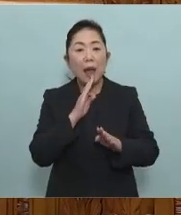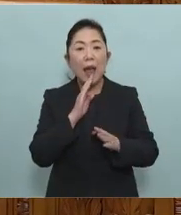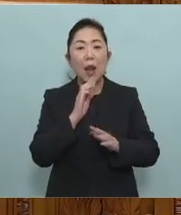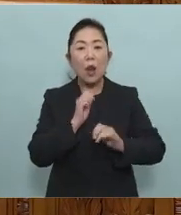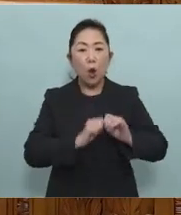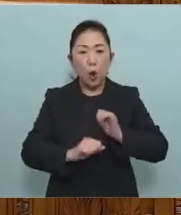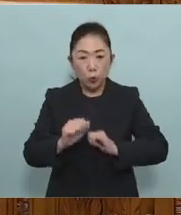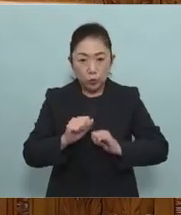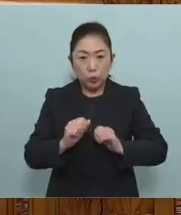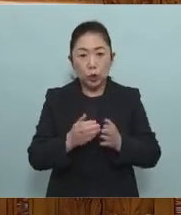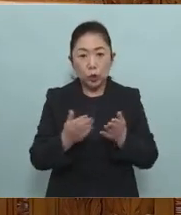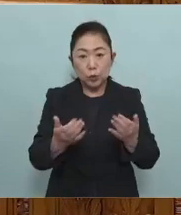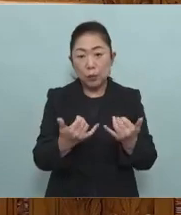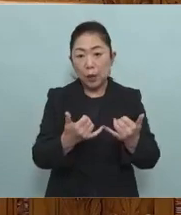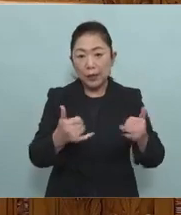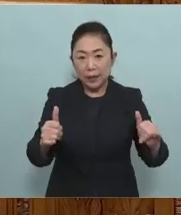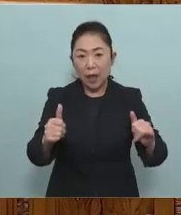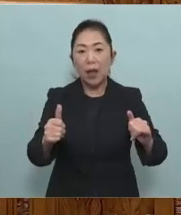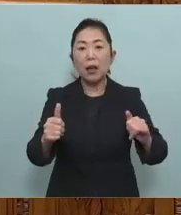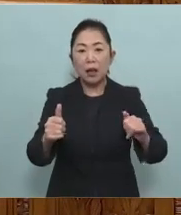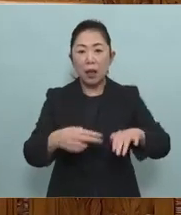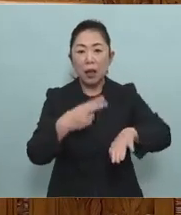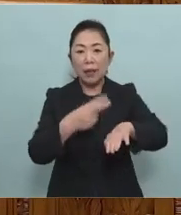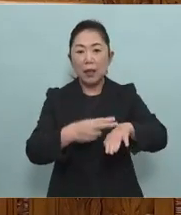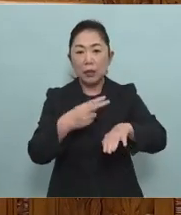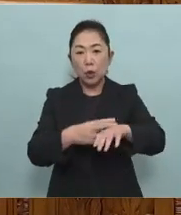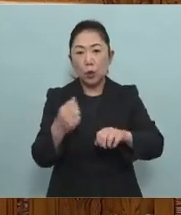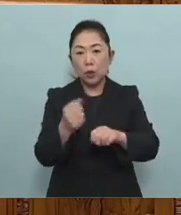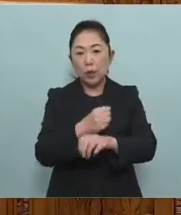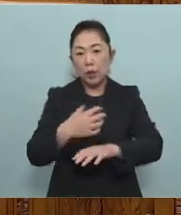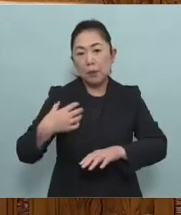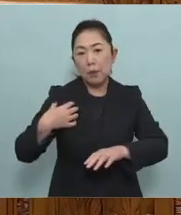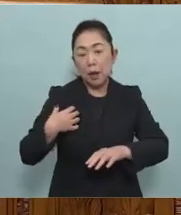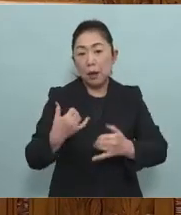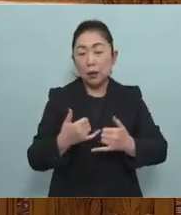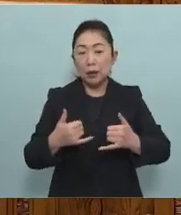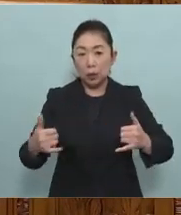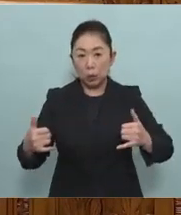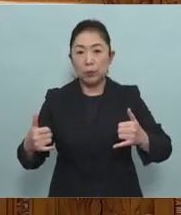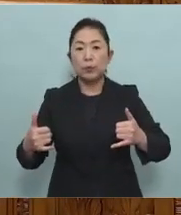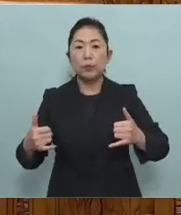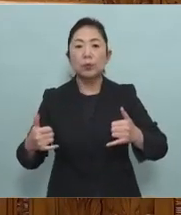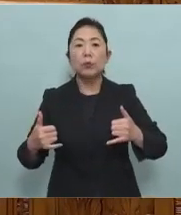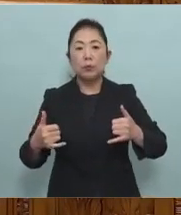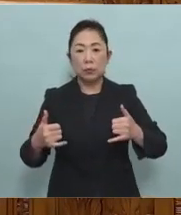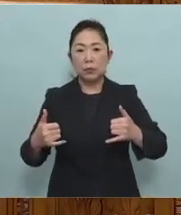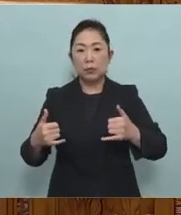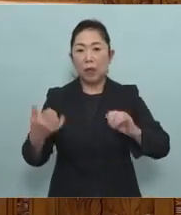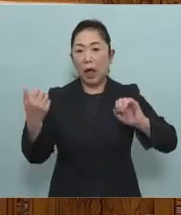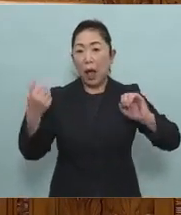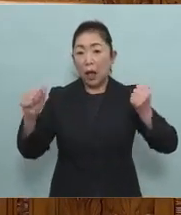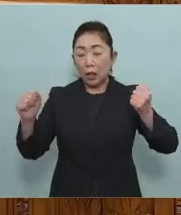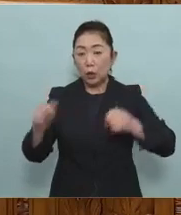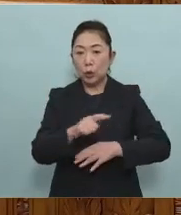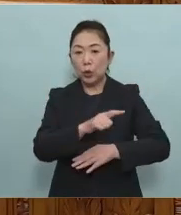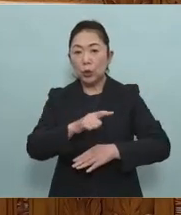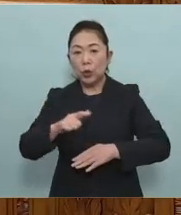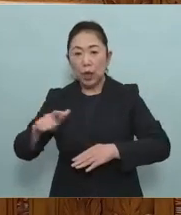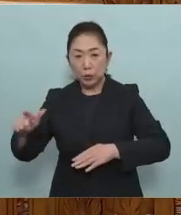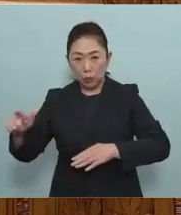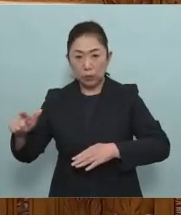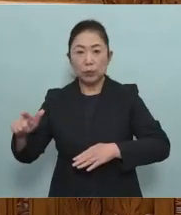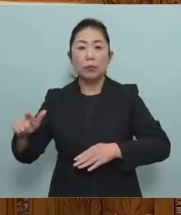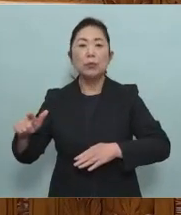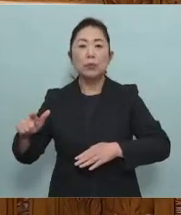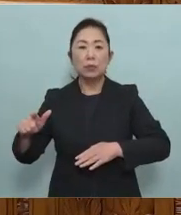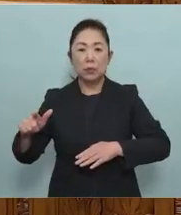方々、プログラマーやエンジニアなどテクノロジー産業の基盤を支える方々、あるいは俳優や声優などエンターテインメント業